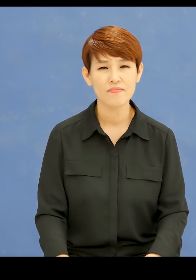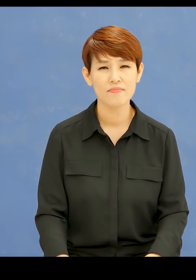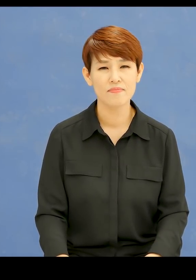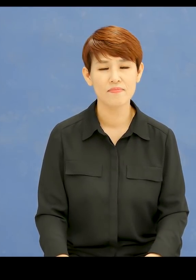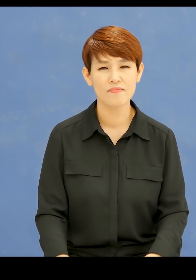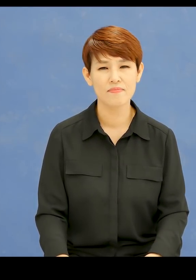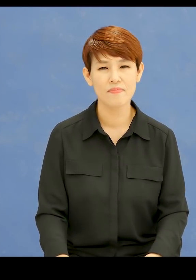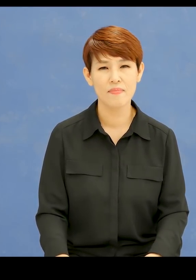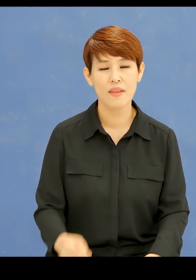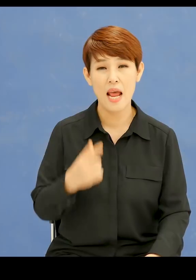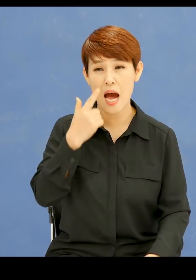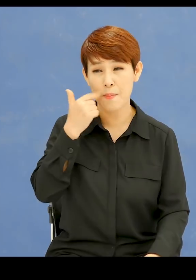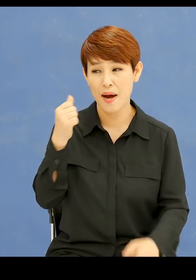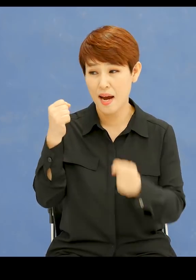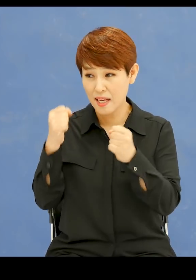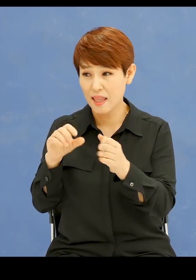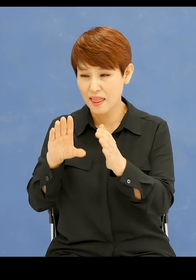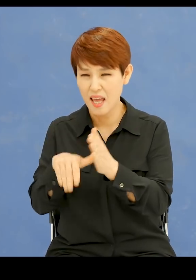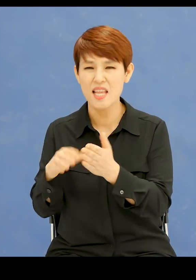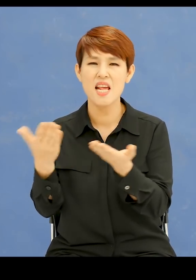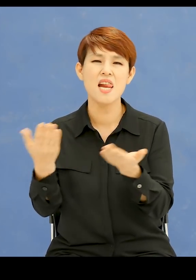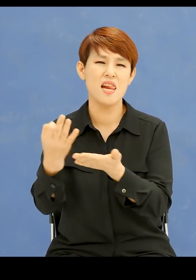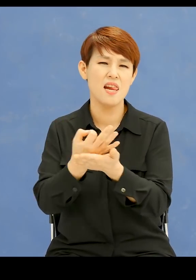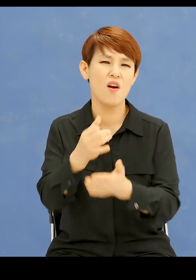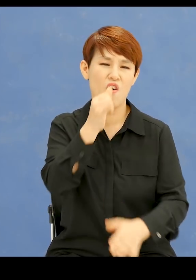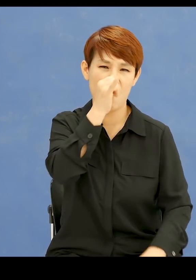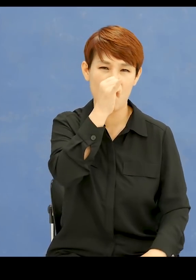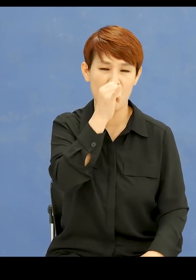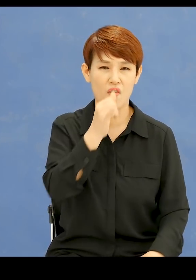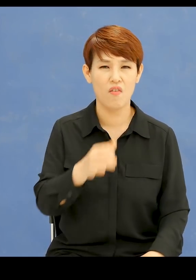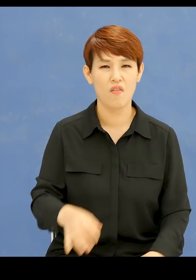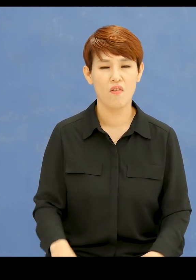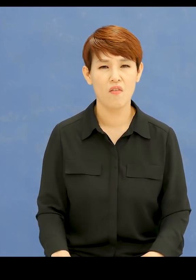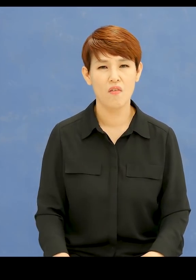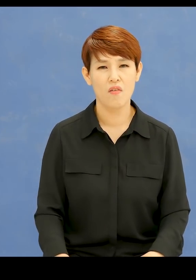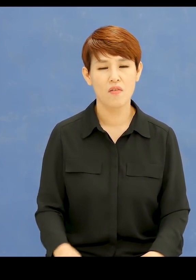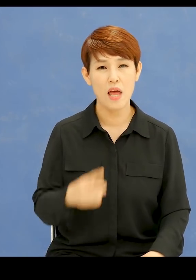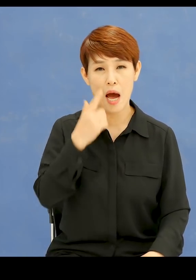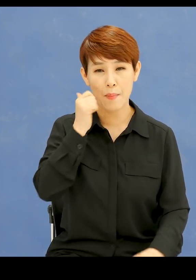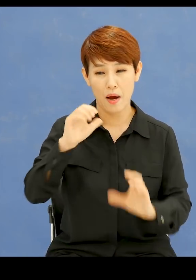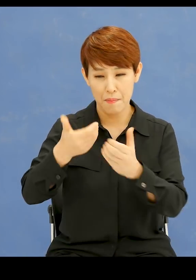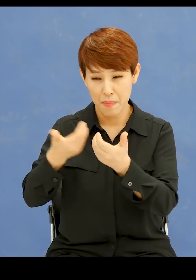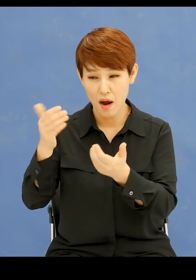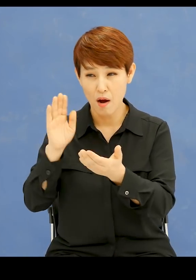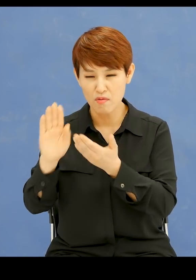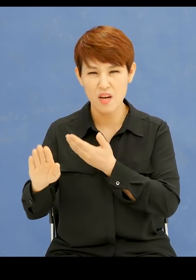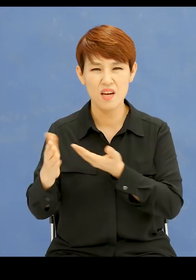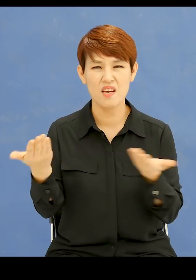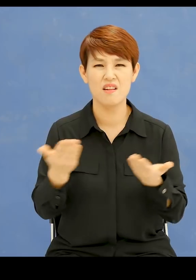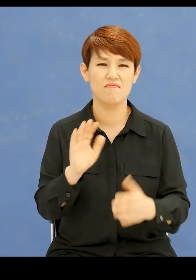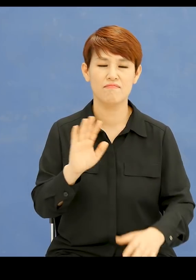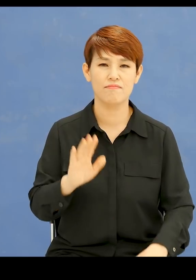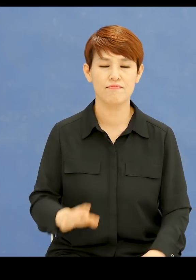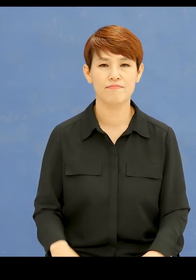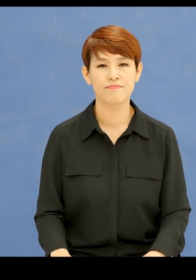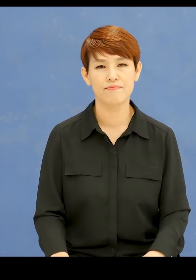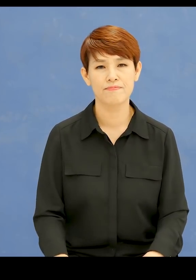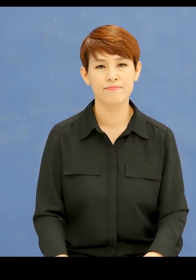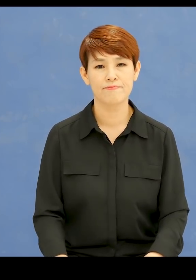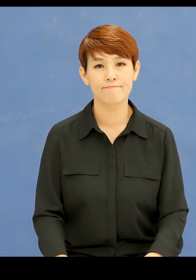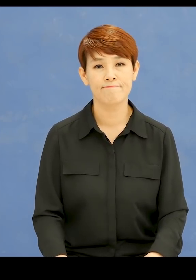아버지 계셨을 때 다 정리하시고 다 정리를 했었던 이후에는 정리를 다 했고 어머니가